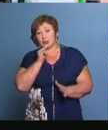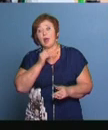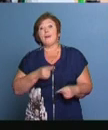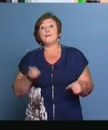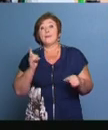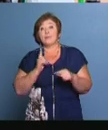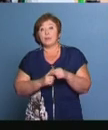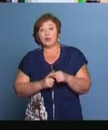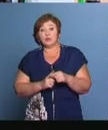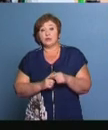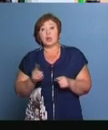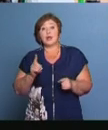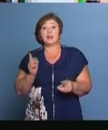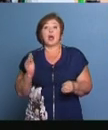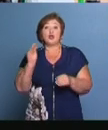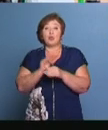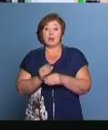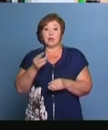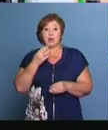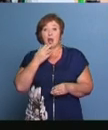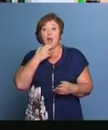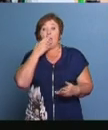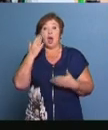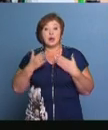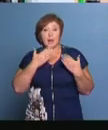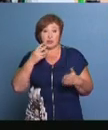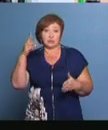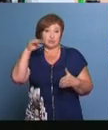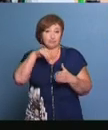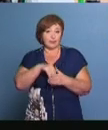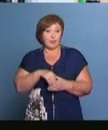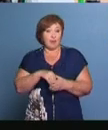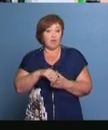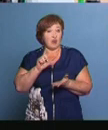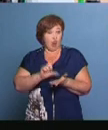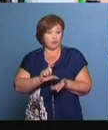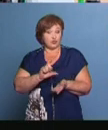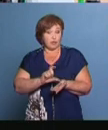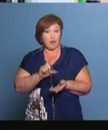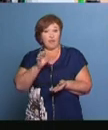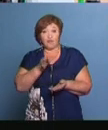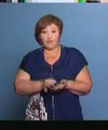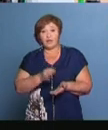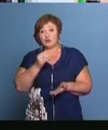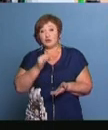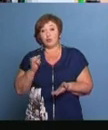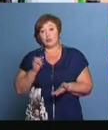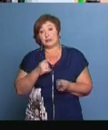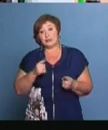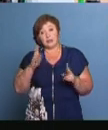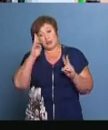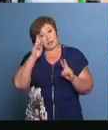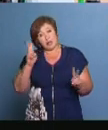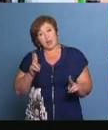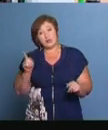тому, помимо пропиленгликоля, там еще содержится масса ароматических веществ, которые также неизвестно, как действуют на организм. Исследование не проведено у нас в Российской